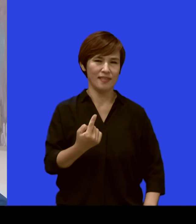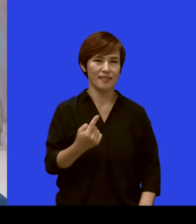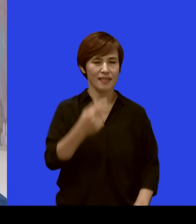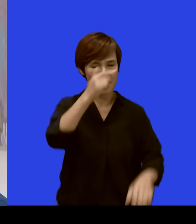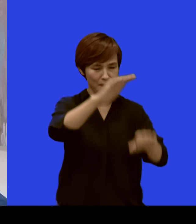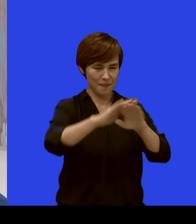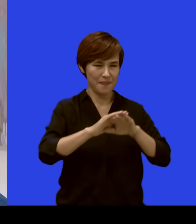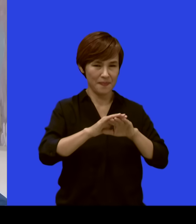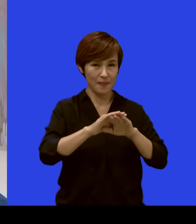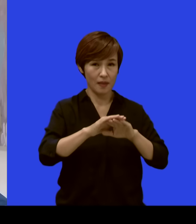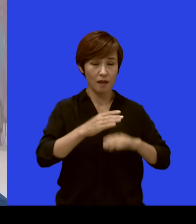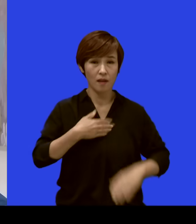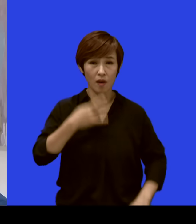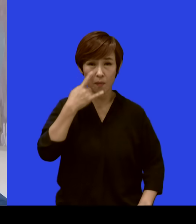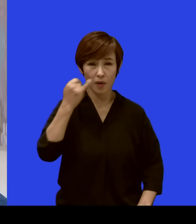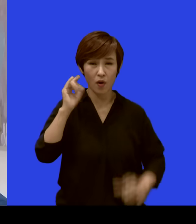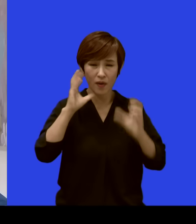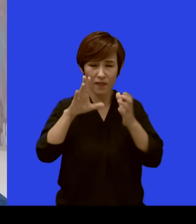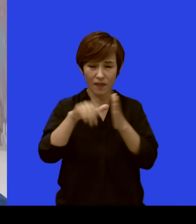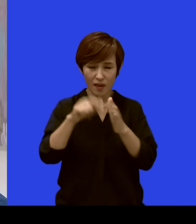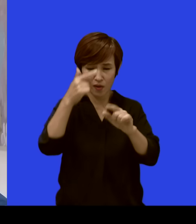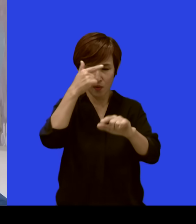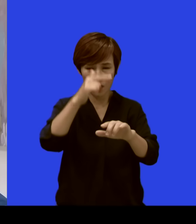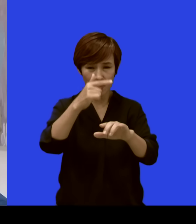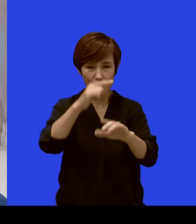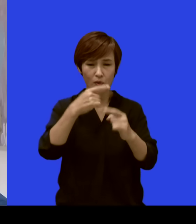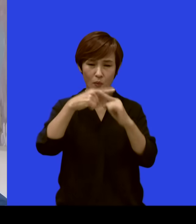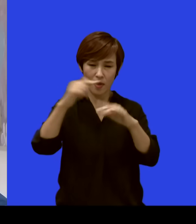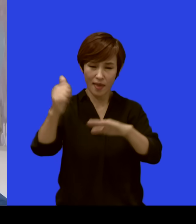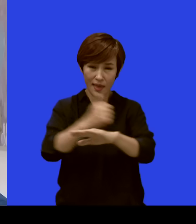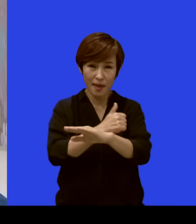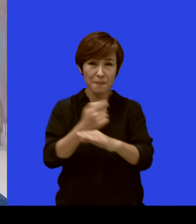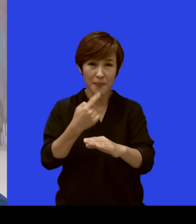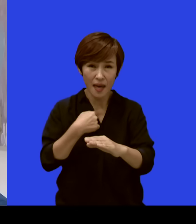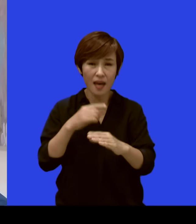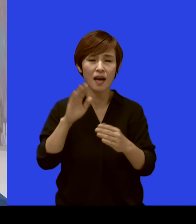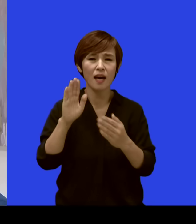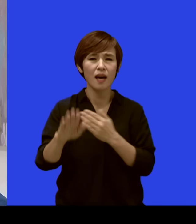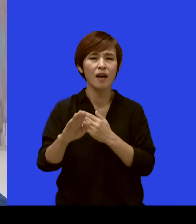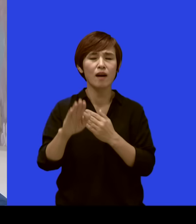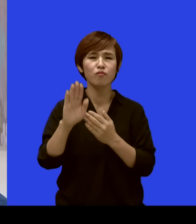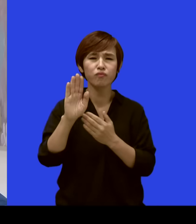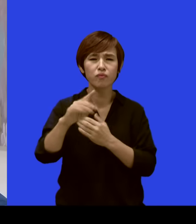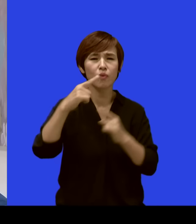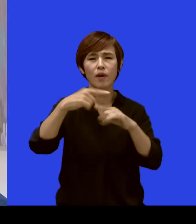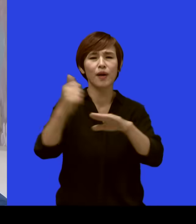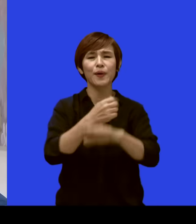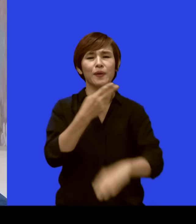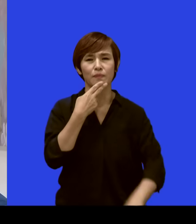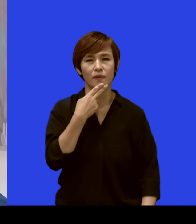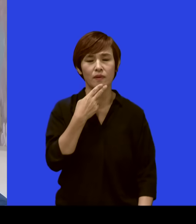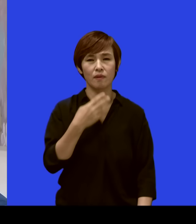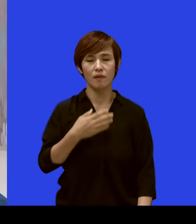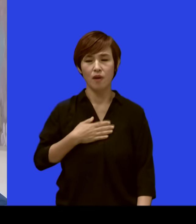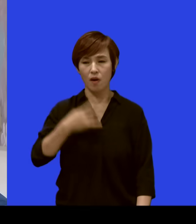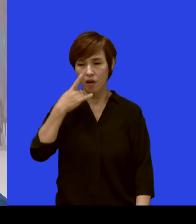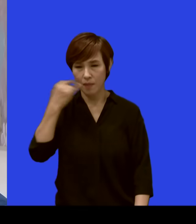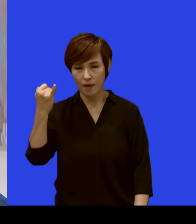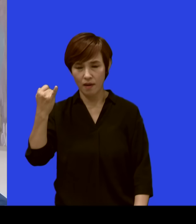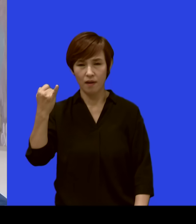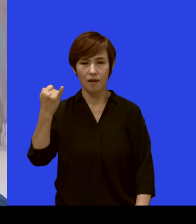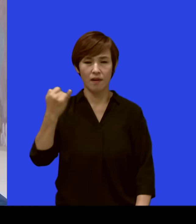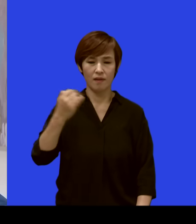어머니가 어릴 때 교회를 다니시고 오랫동안 못 다니셨는데 그날 어머니랑 저랑 우리 전도사님이랑 3명이서 예배를 드렸거든요.